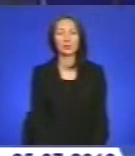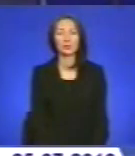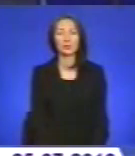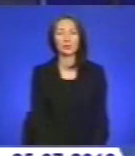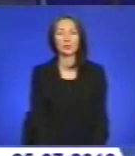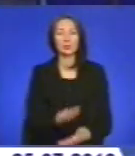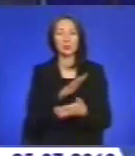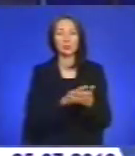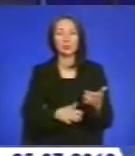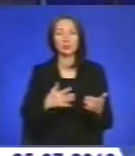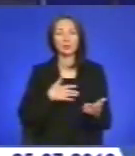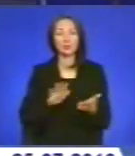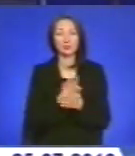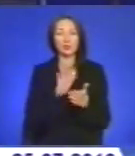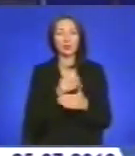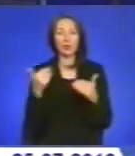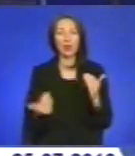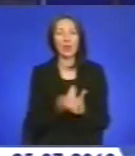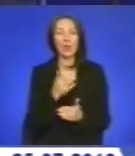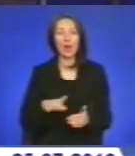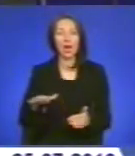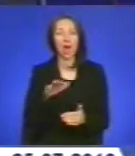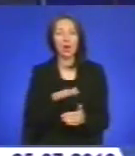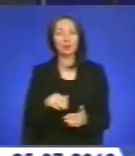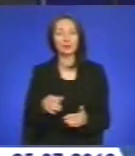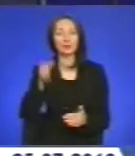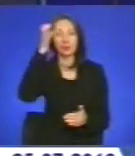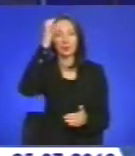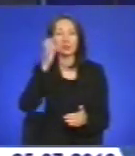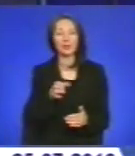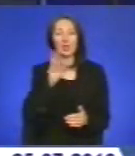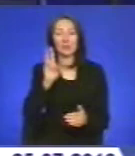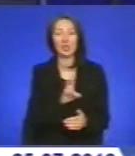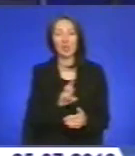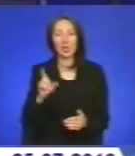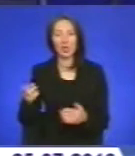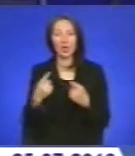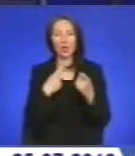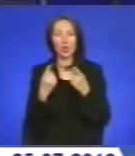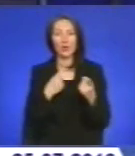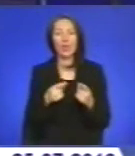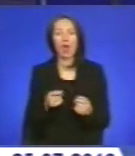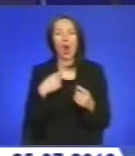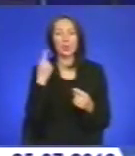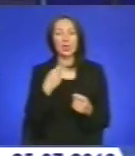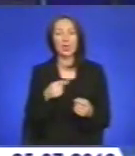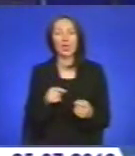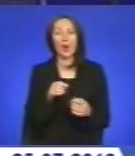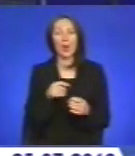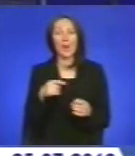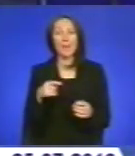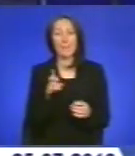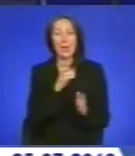І продовжуємо наш випуск новинами краю. Науковці і священики дискутували в обласній універсальній науковій